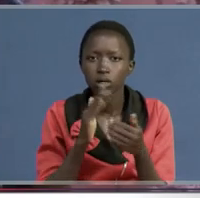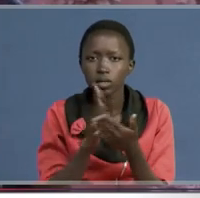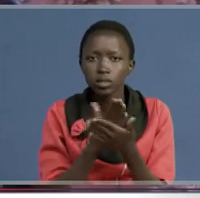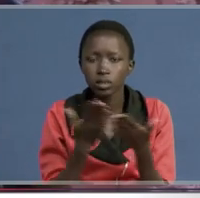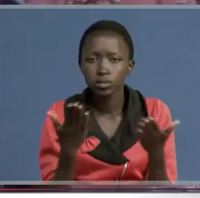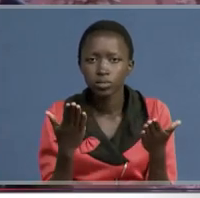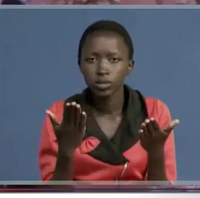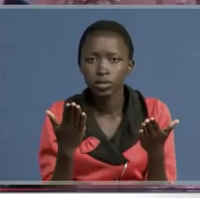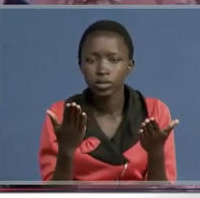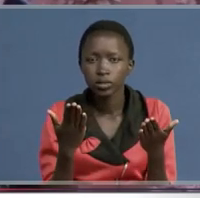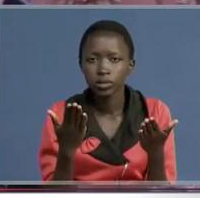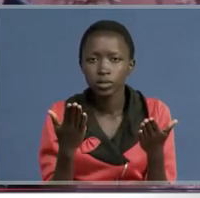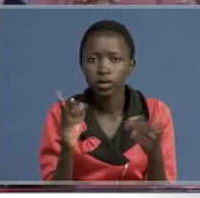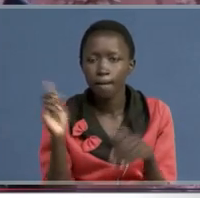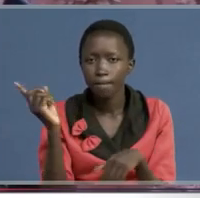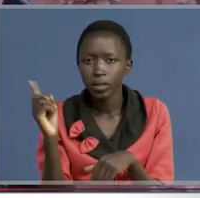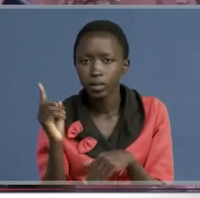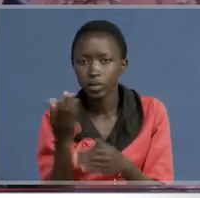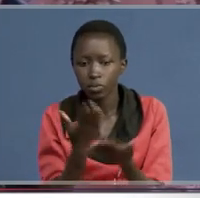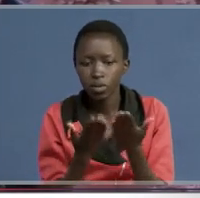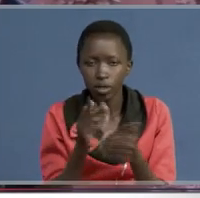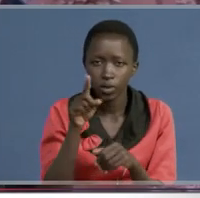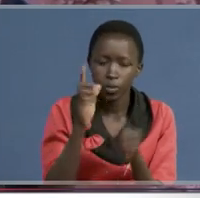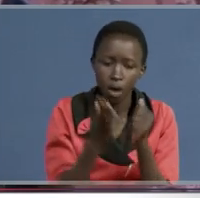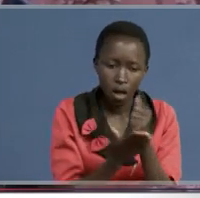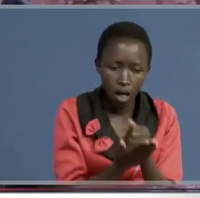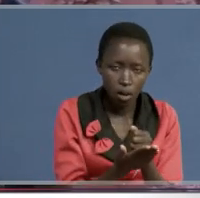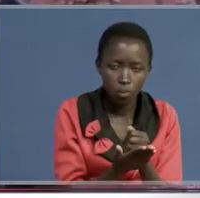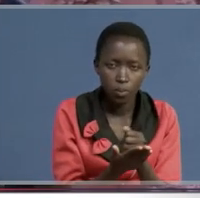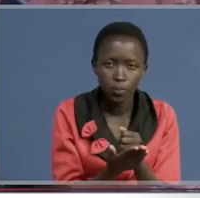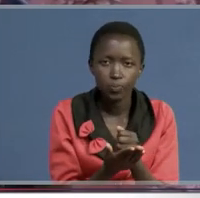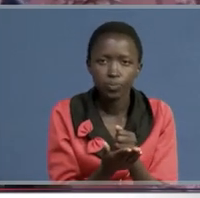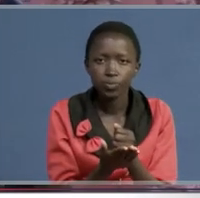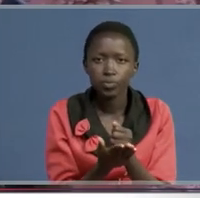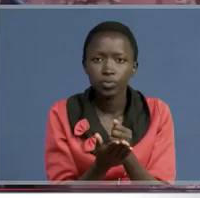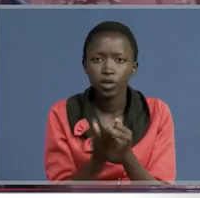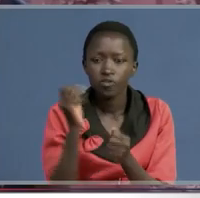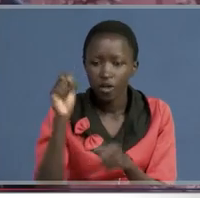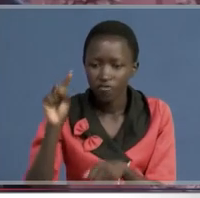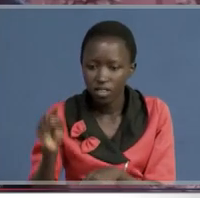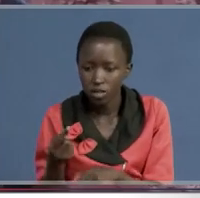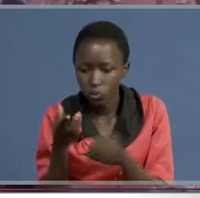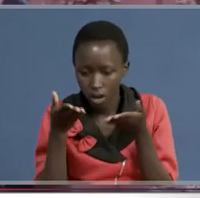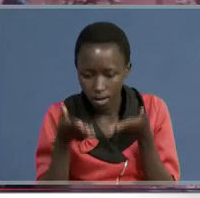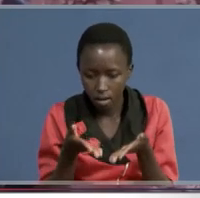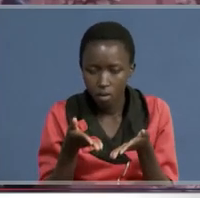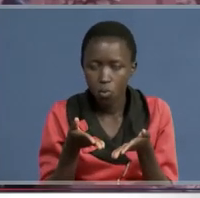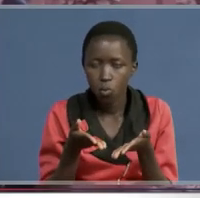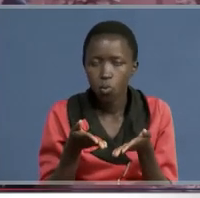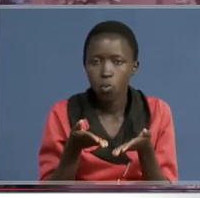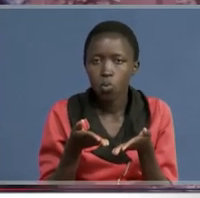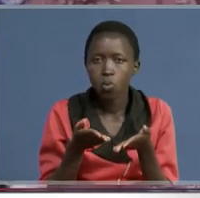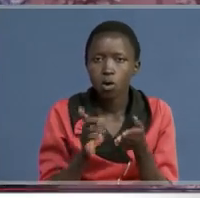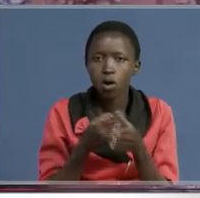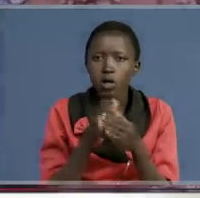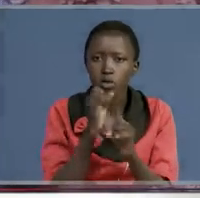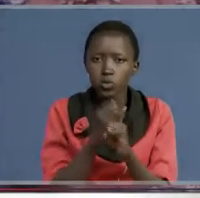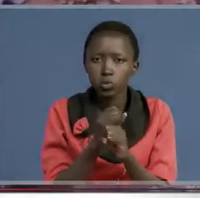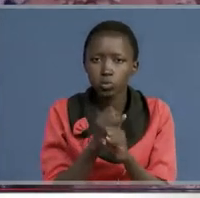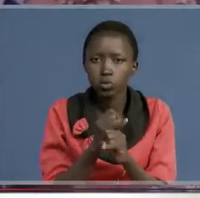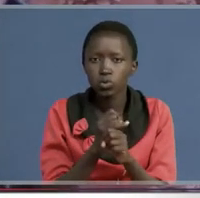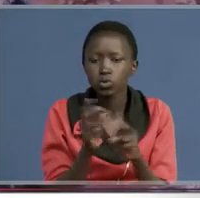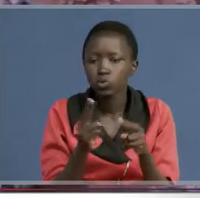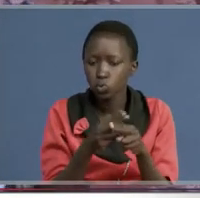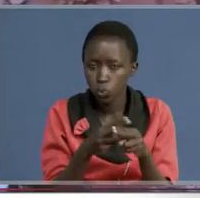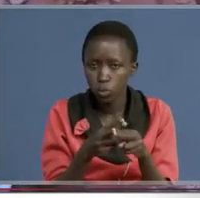bwana waziri. May you help get me 5,000 now. Job will be done as soon as